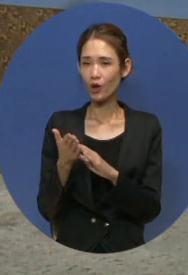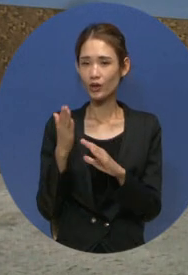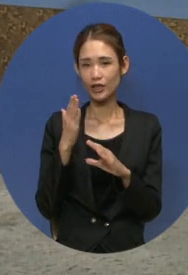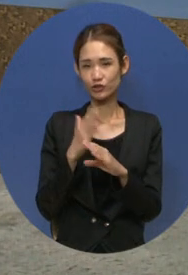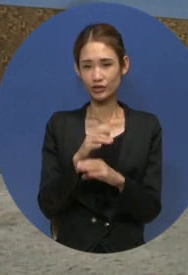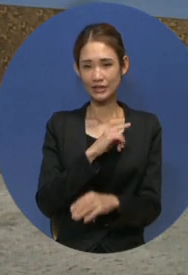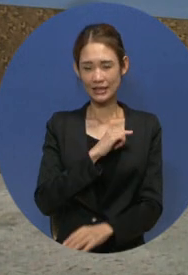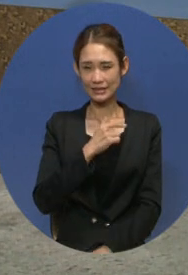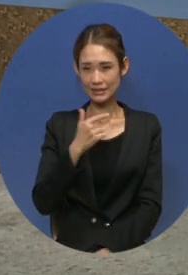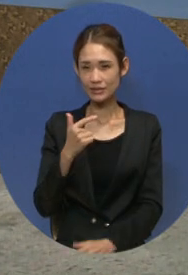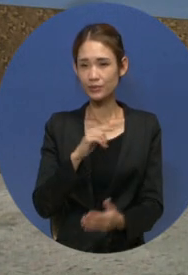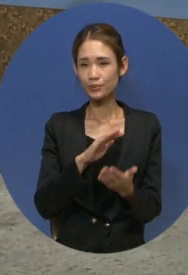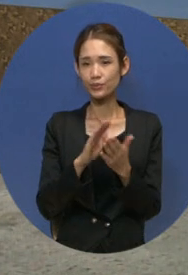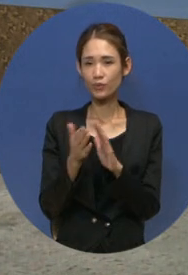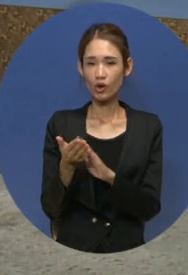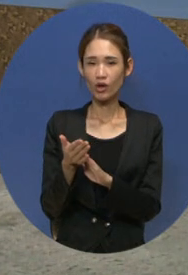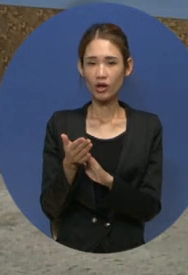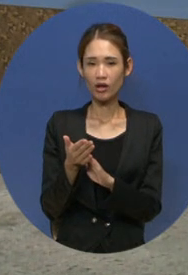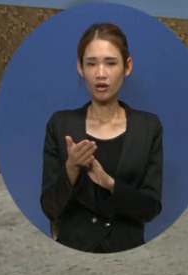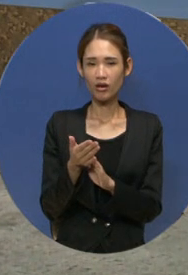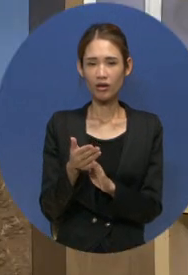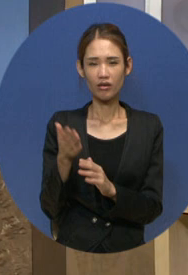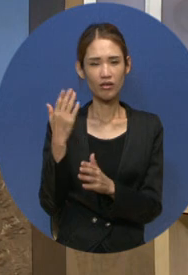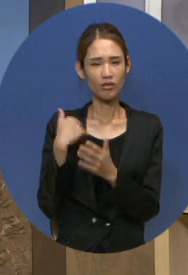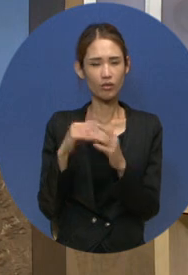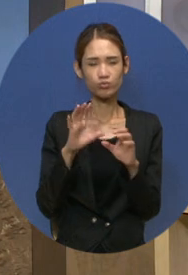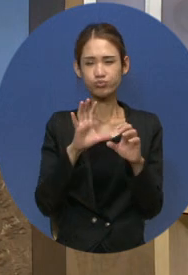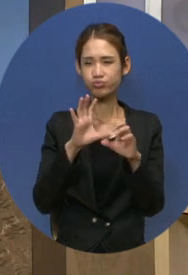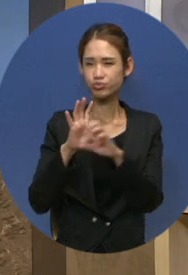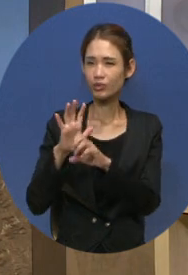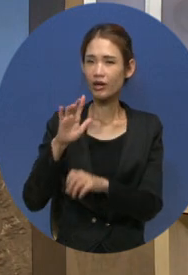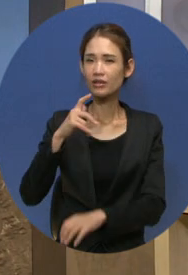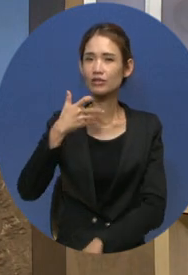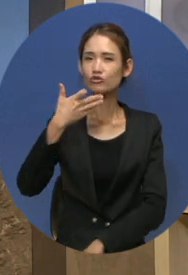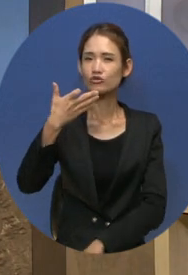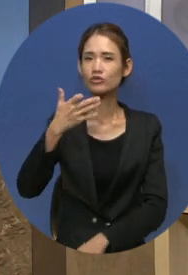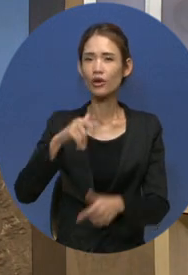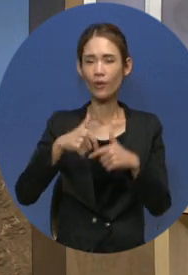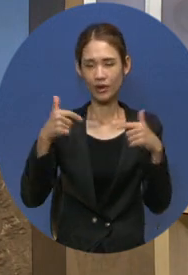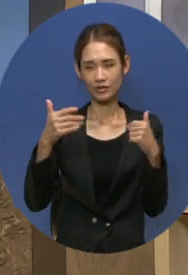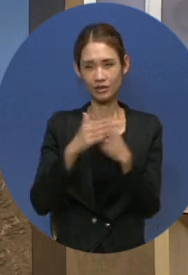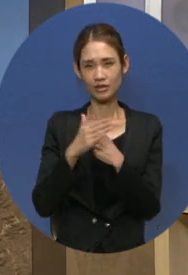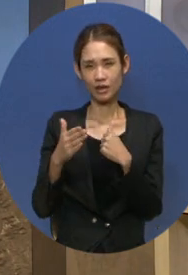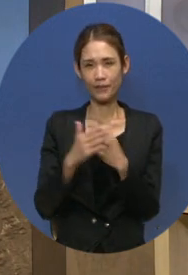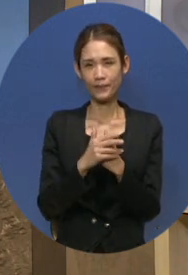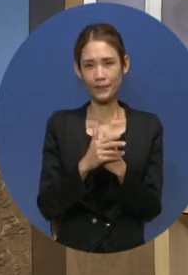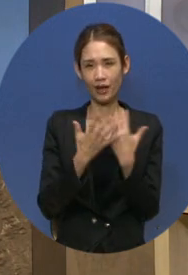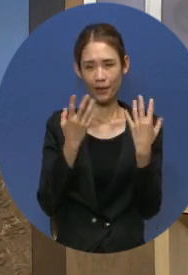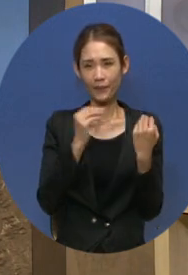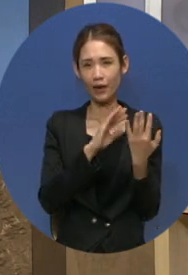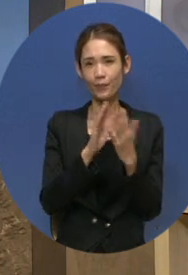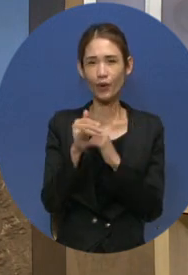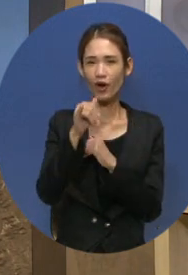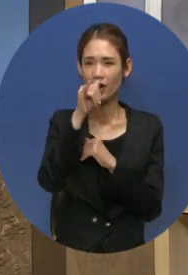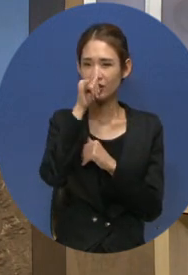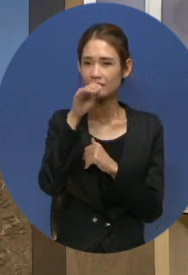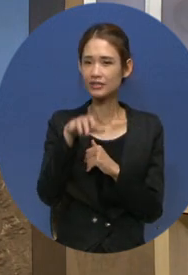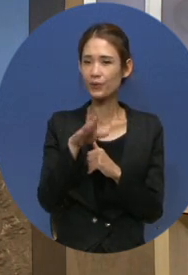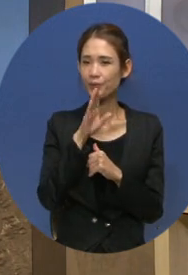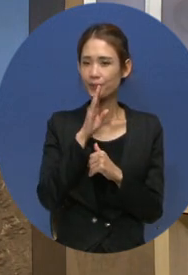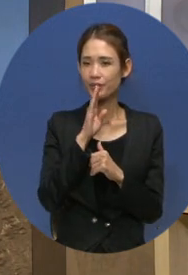큰 변화라고 하면 이 전례 없던 코로나19의 확산으로 인해서 또 이 많은 좀 변화가 있는 것이